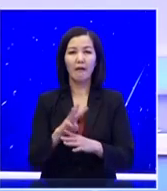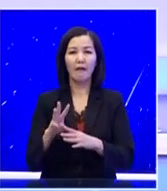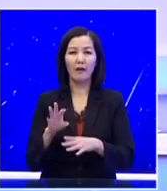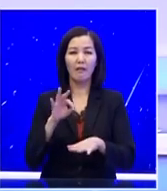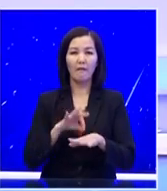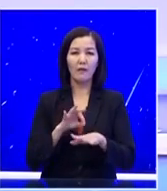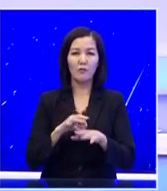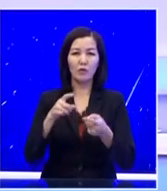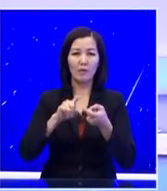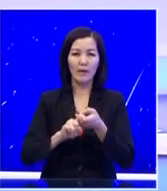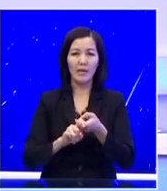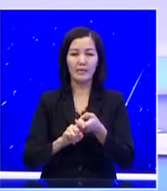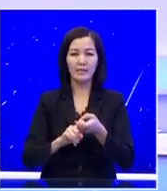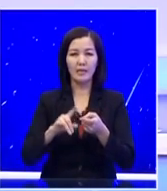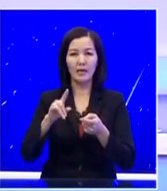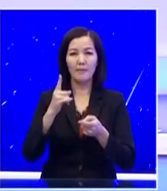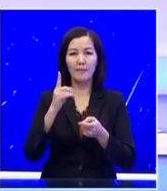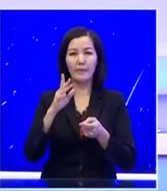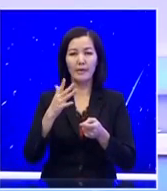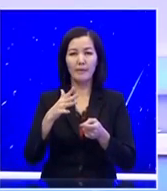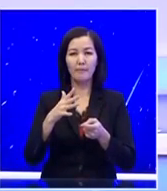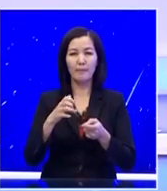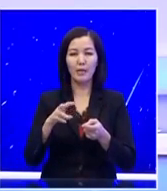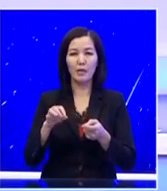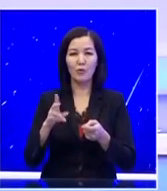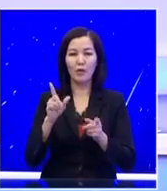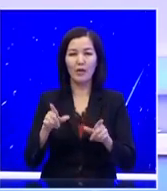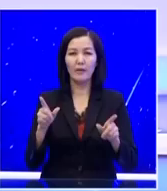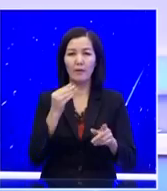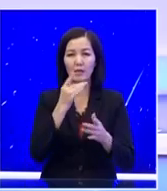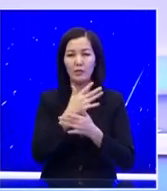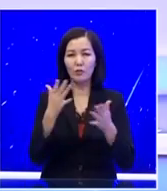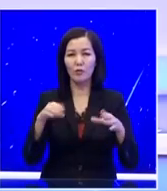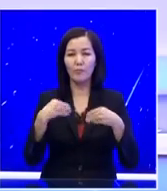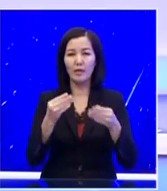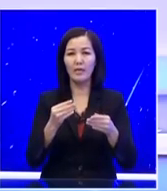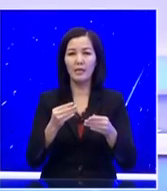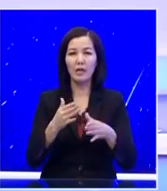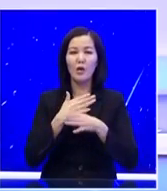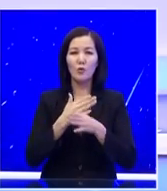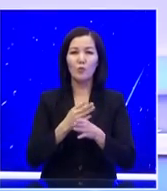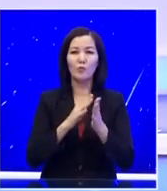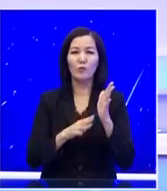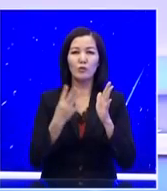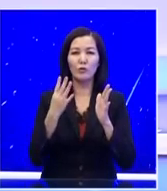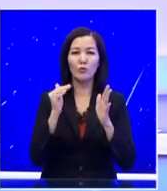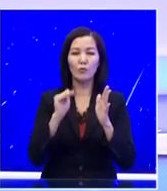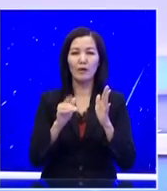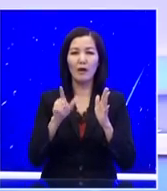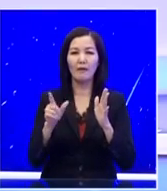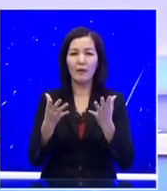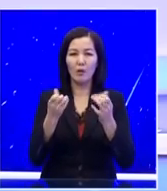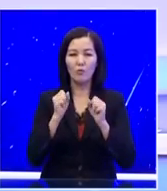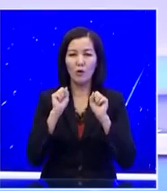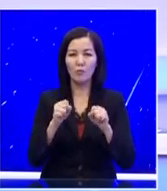Төтенше жағдайға байланысты елде 1,5 миллион адамға азық түлік берілді. Ал өңірде мұндай көмекті алуға 94.000 адам құқылы.